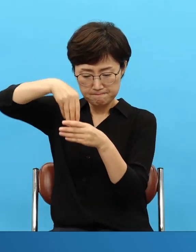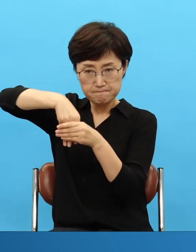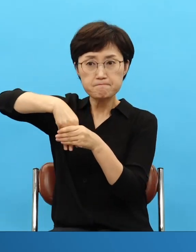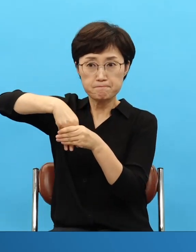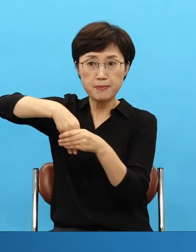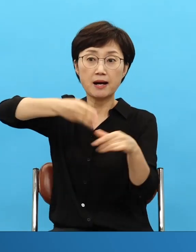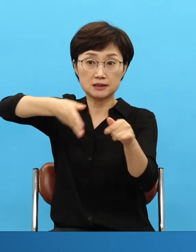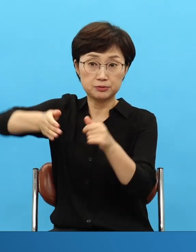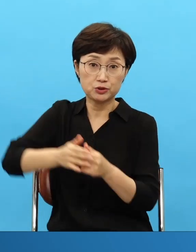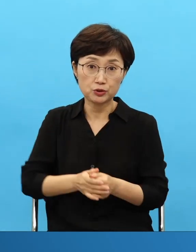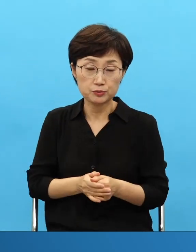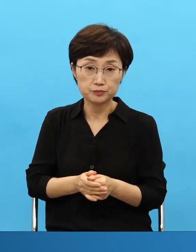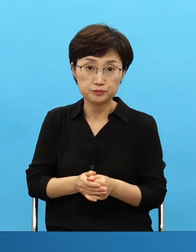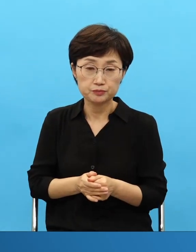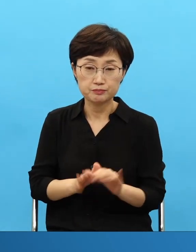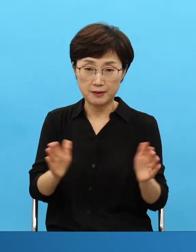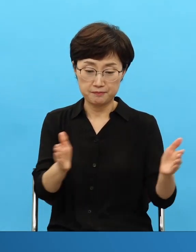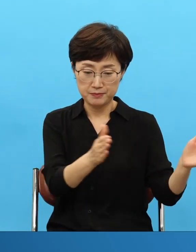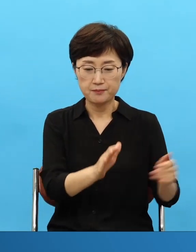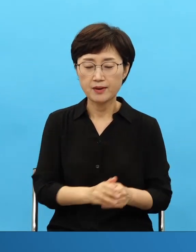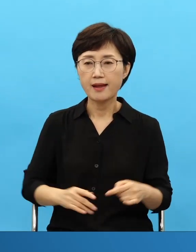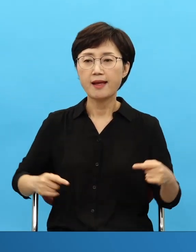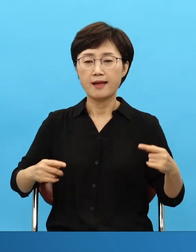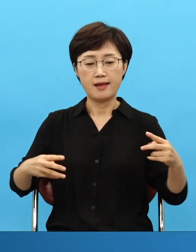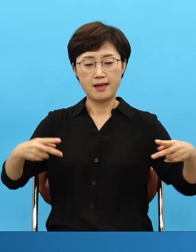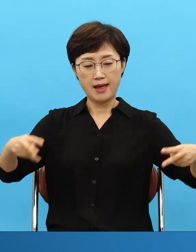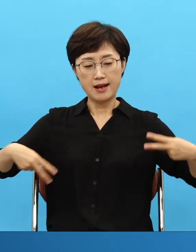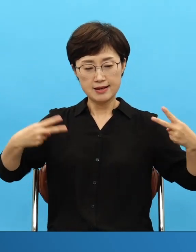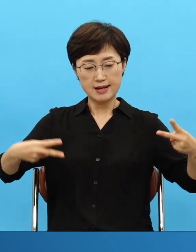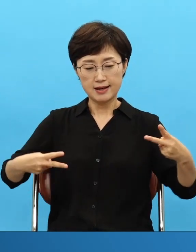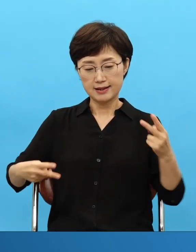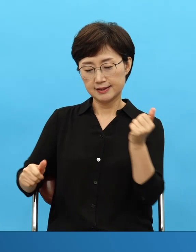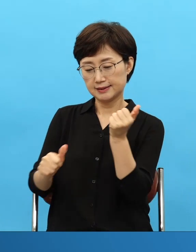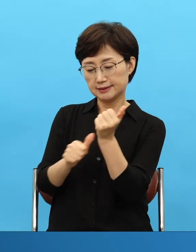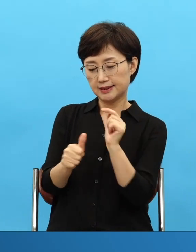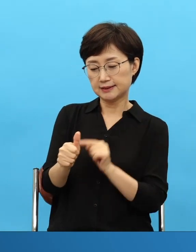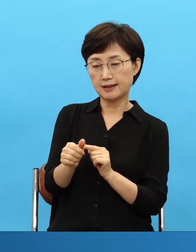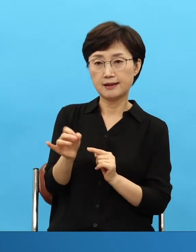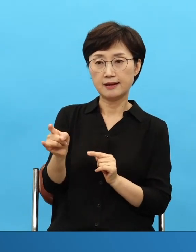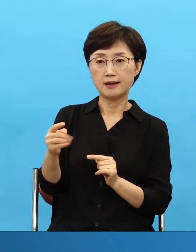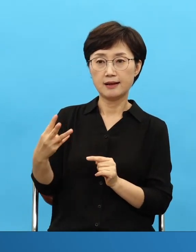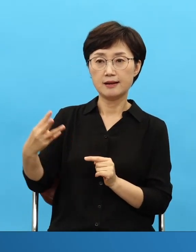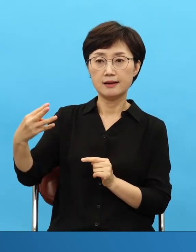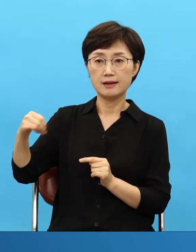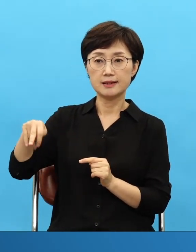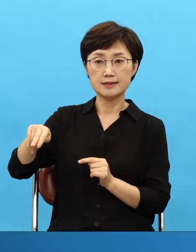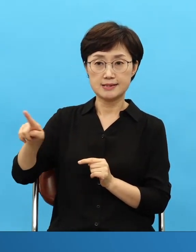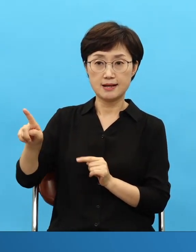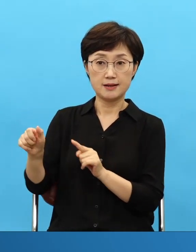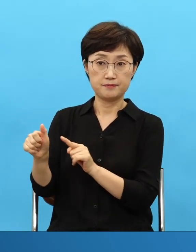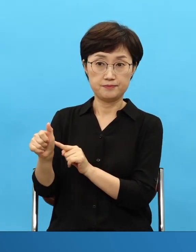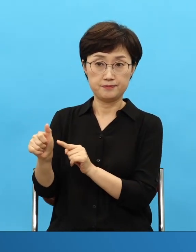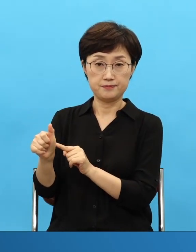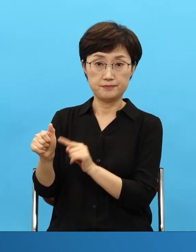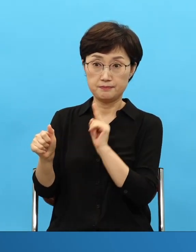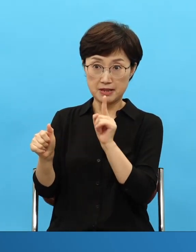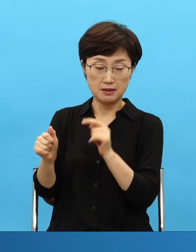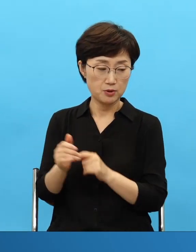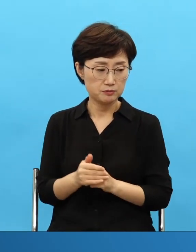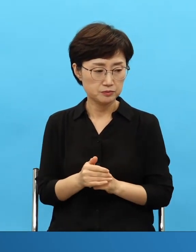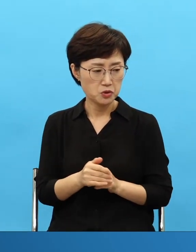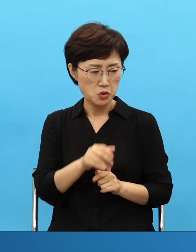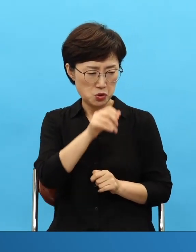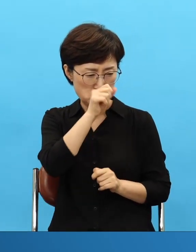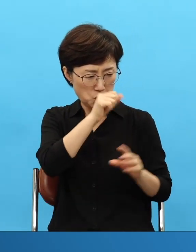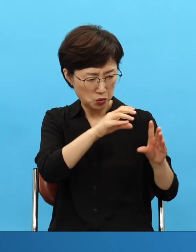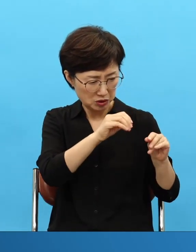things. 엘리사가 이런 말을 했습니다. This is what Elisha said. 좋은 땅, 좋은 교회, 좋은 집은 다른 사람에게